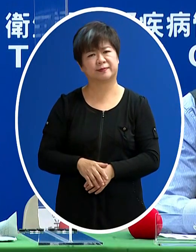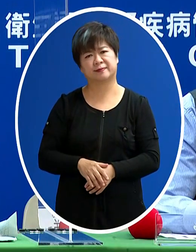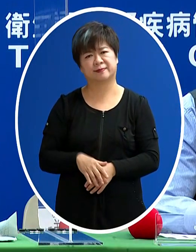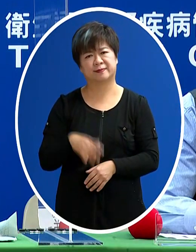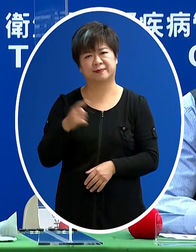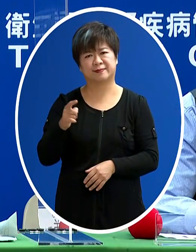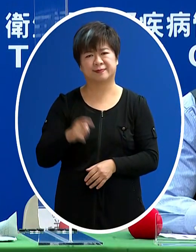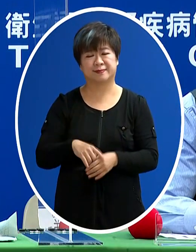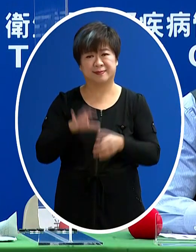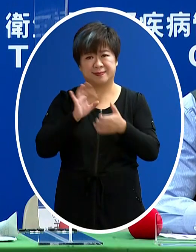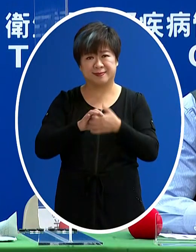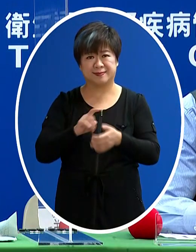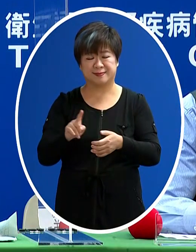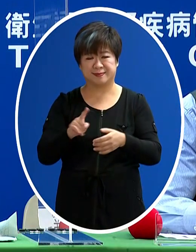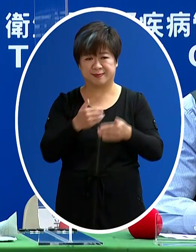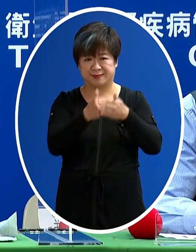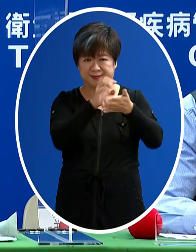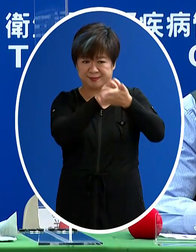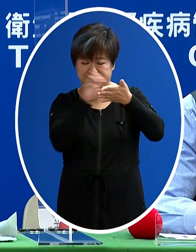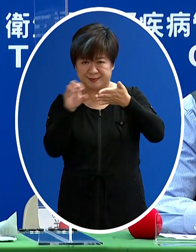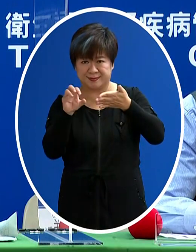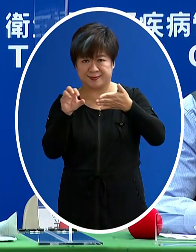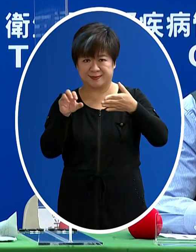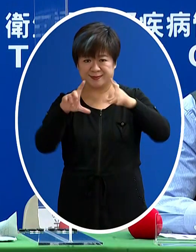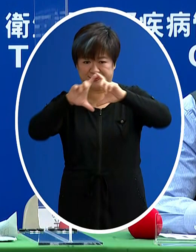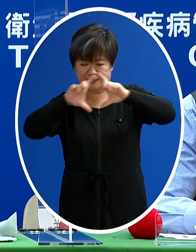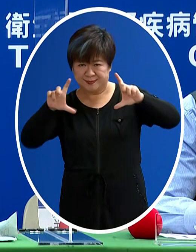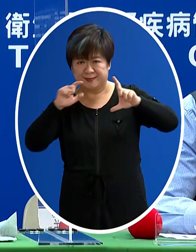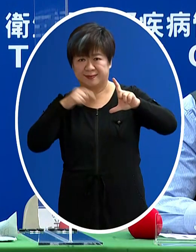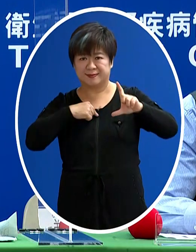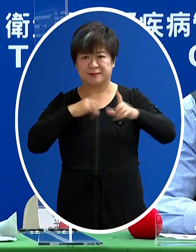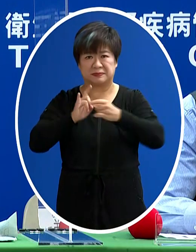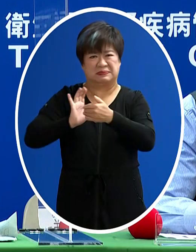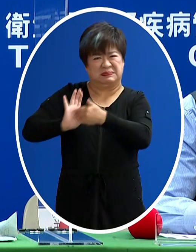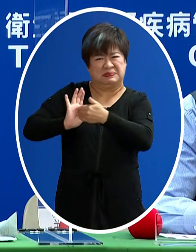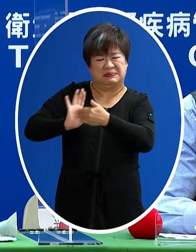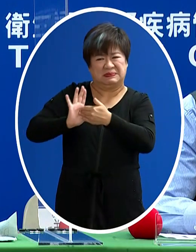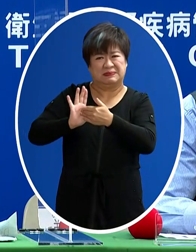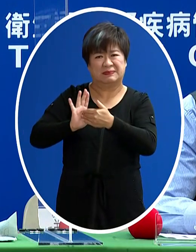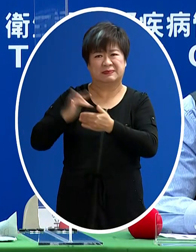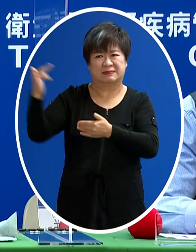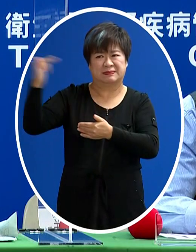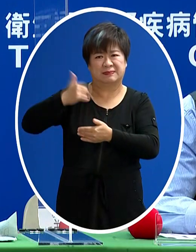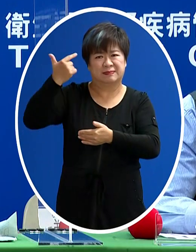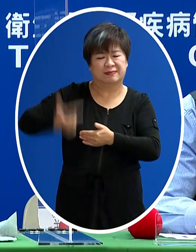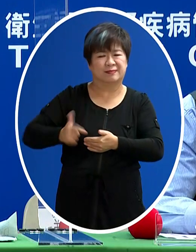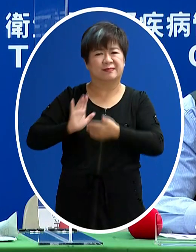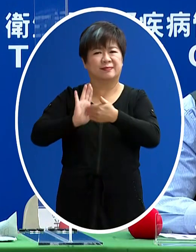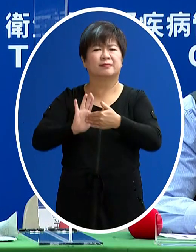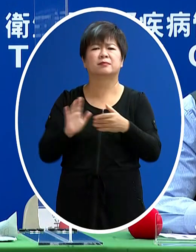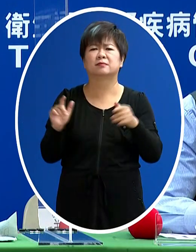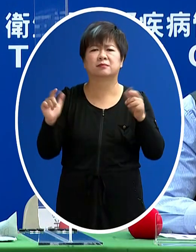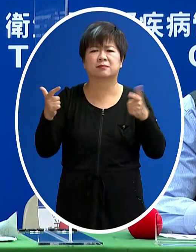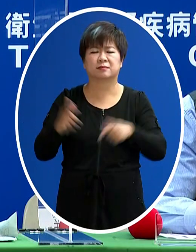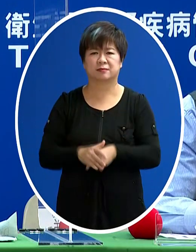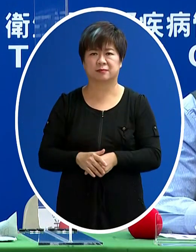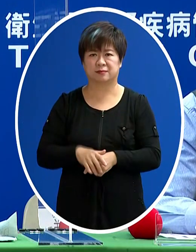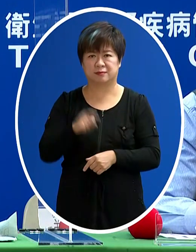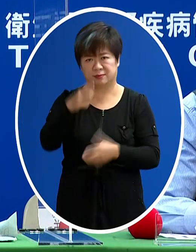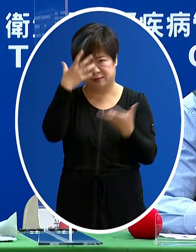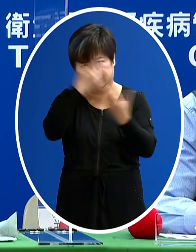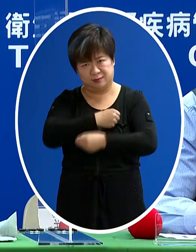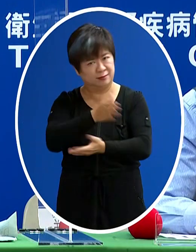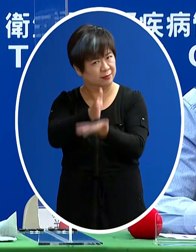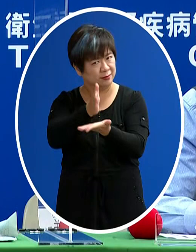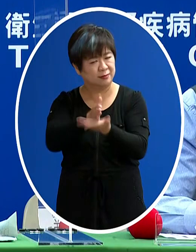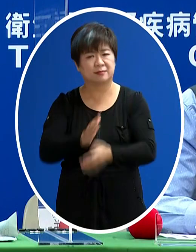延宕了疫苗的进来，这我必须要郑重的跟在讲这个事情的时候，不要曲解这个